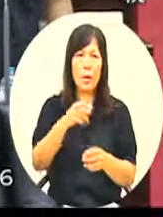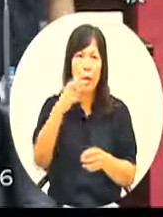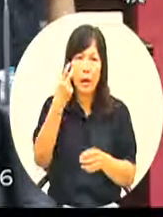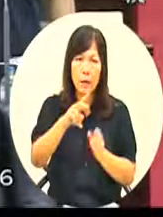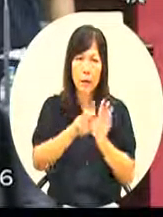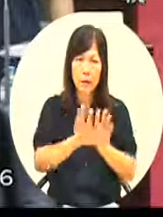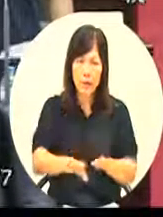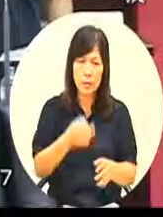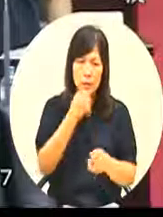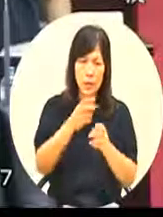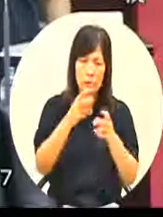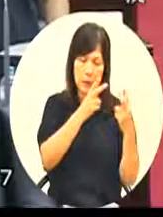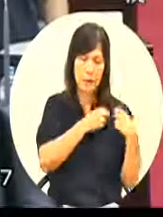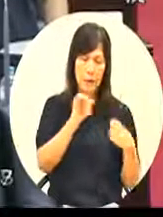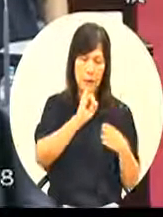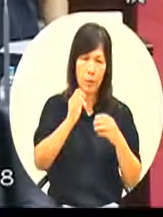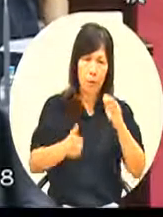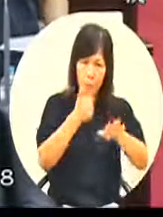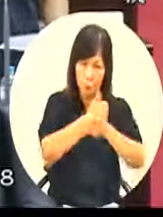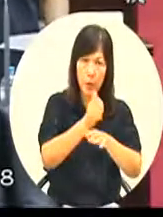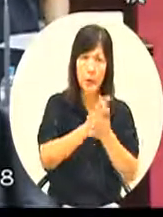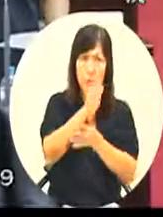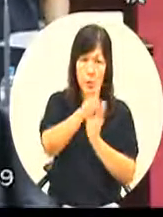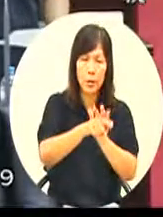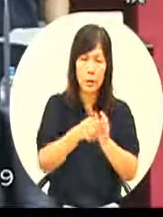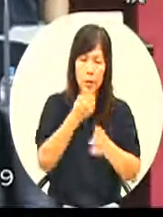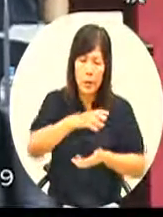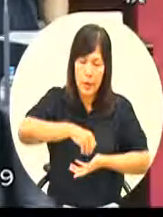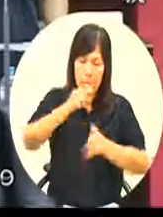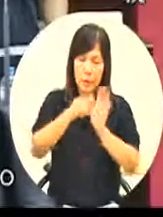现在小英政府新上台，他能够要提倡